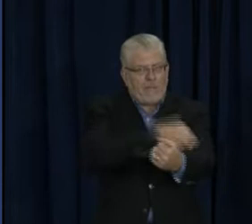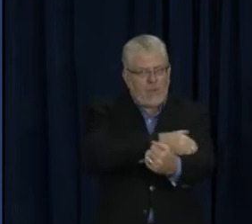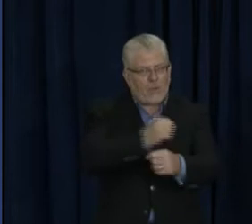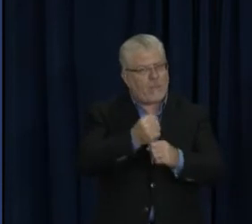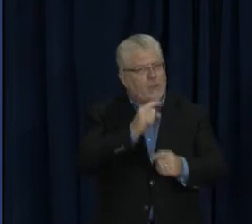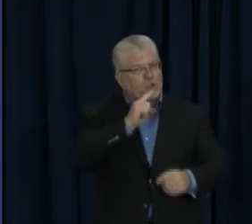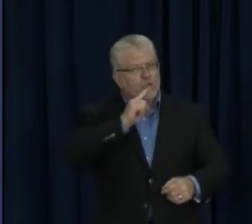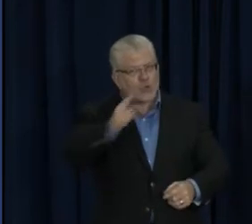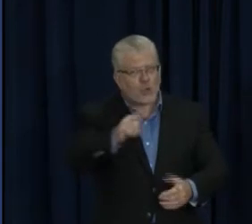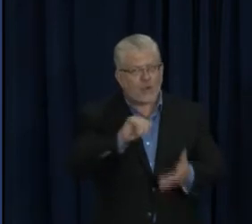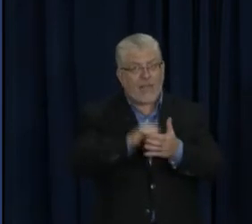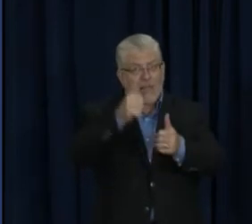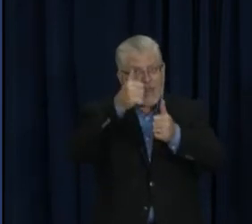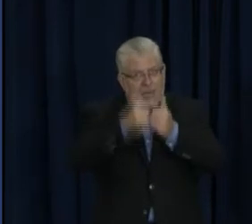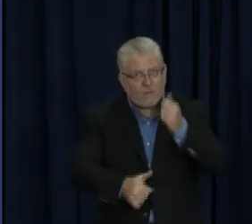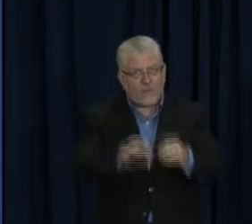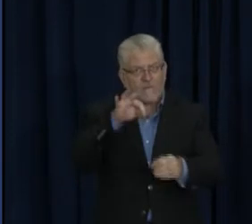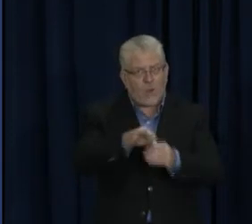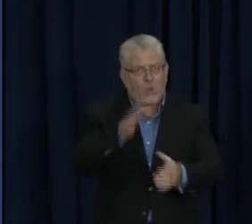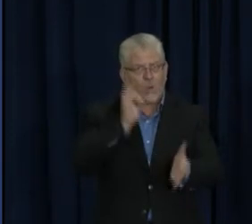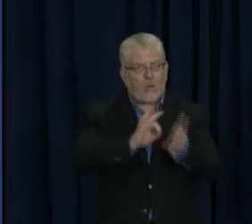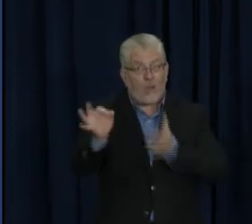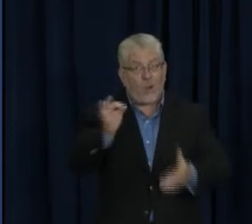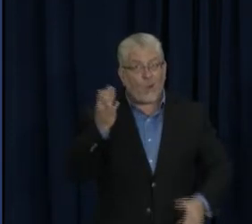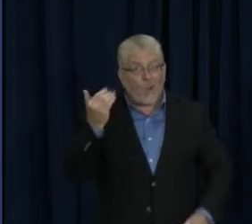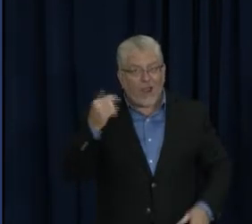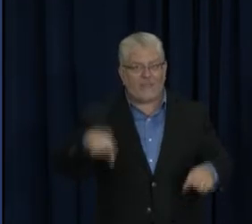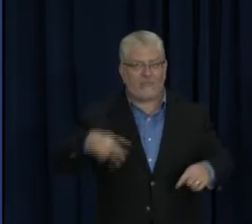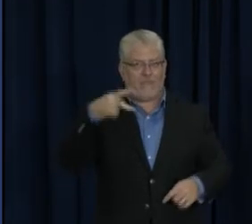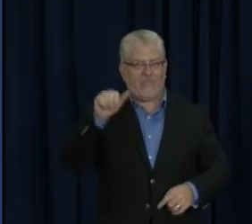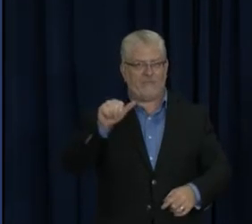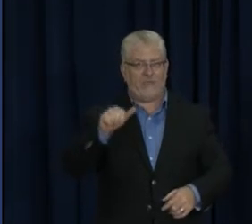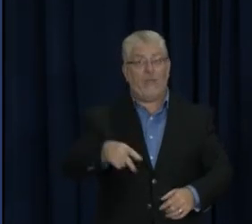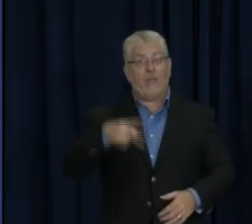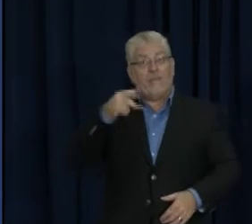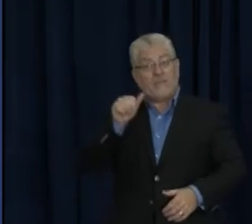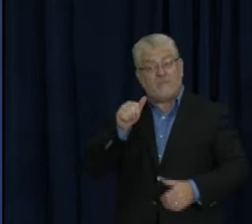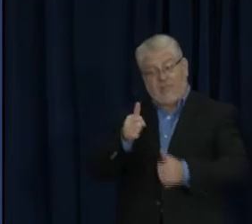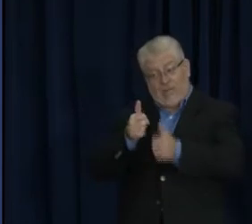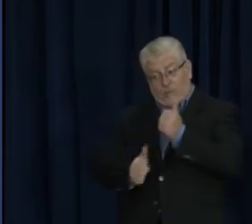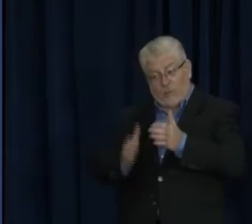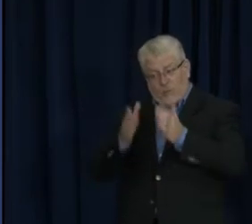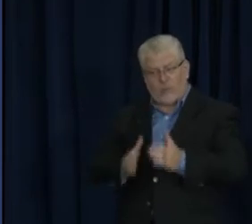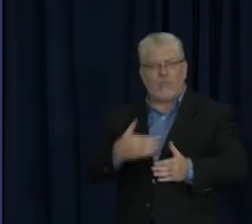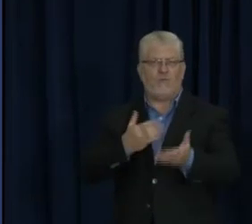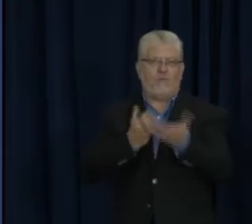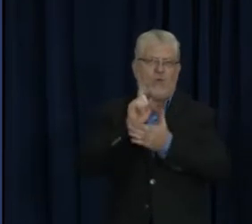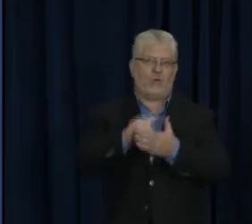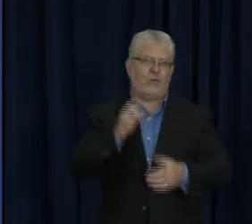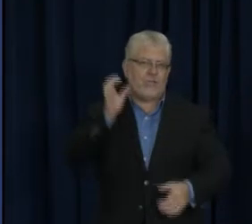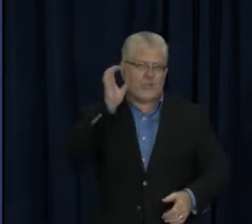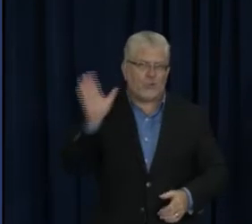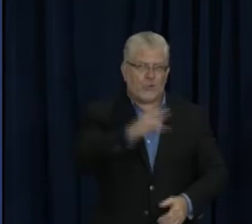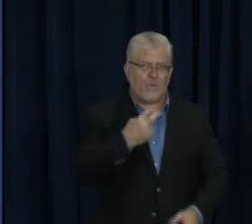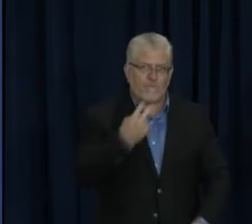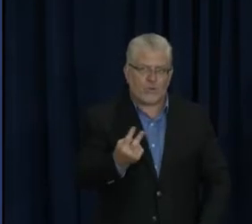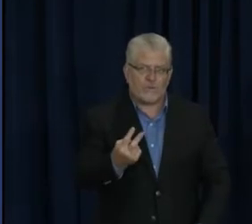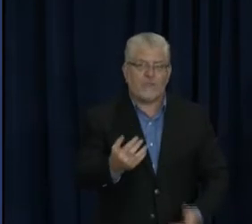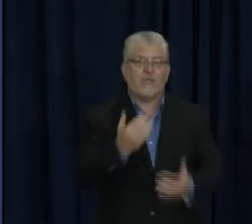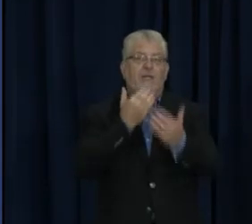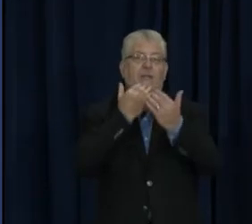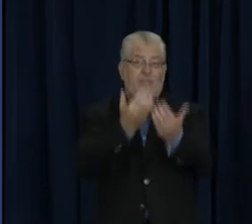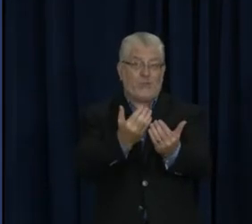هذا ما سيحدث. سأكافح وأدافع بشراسة وبقوة حتى يتم هذا الأمر. سأمارس كل صلاحياتي